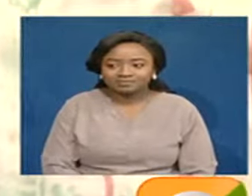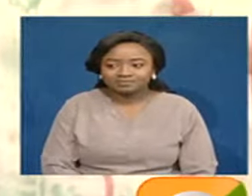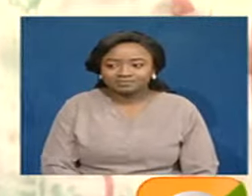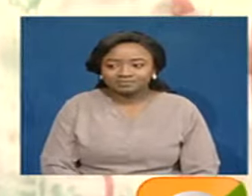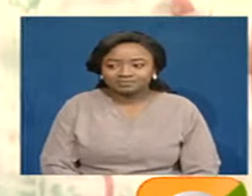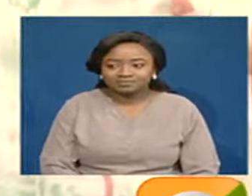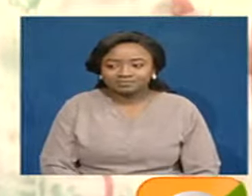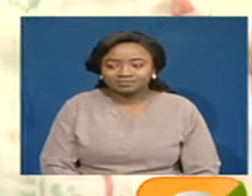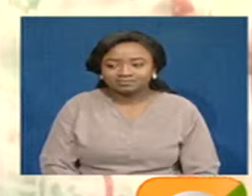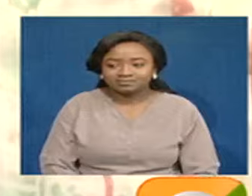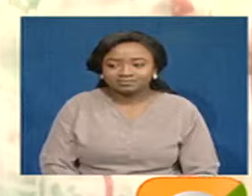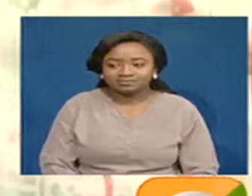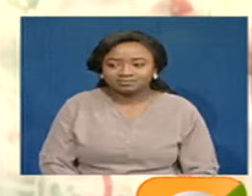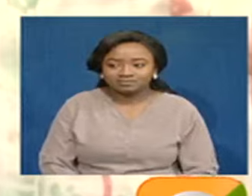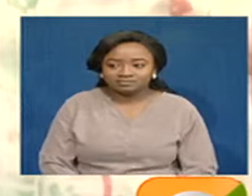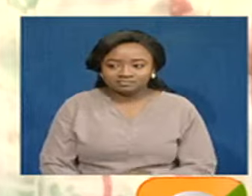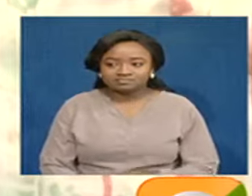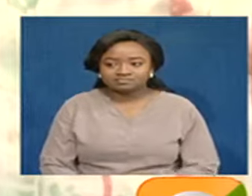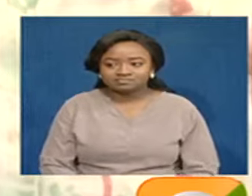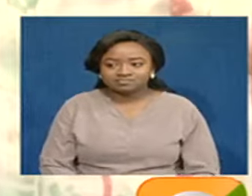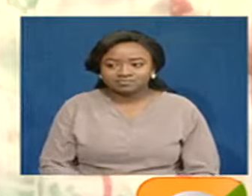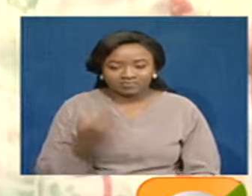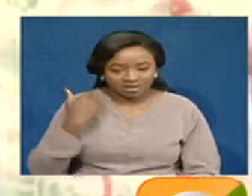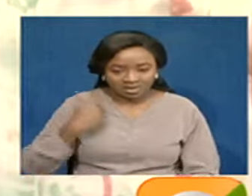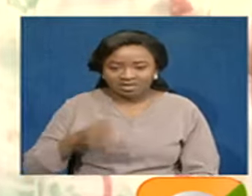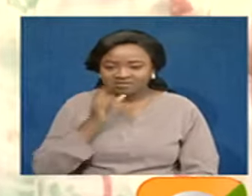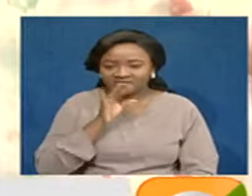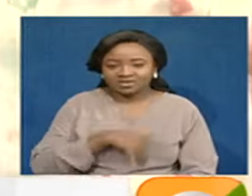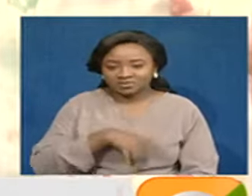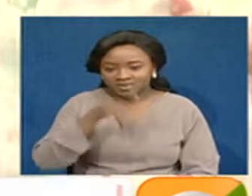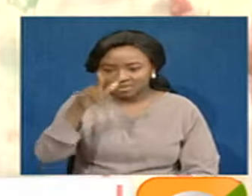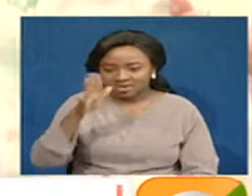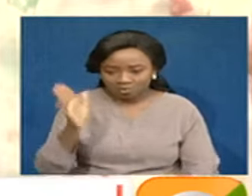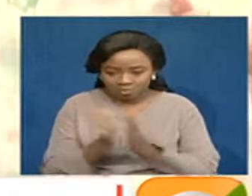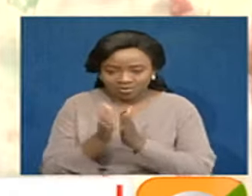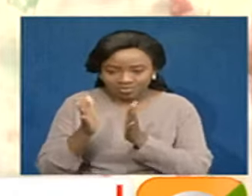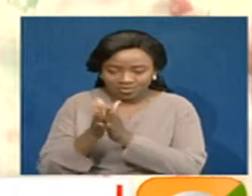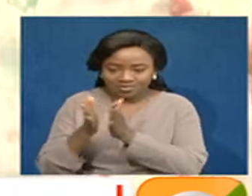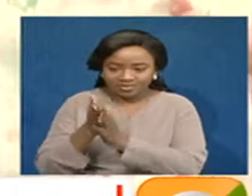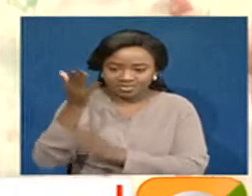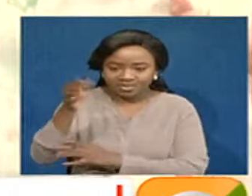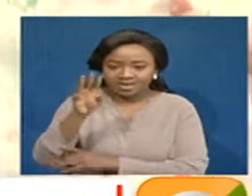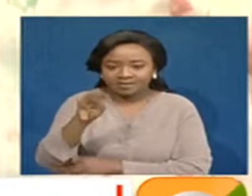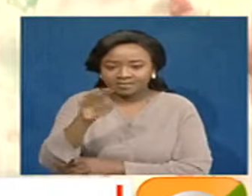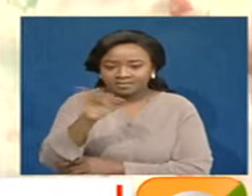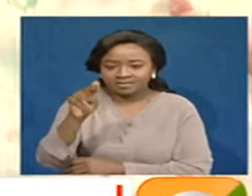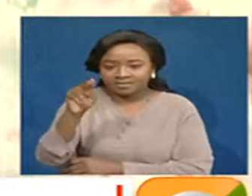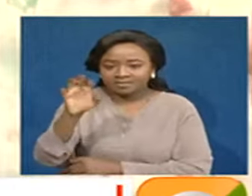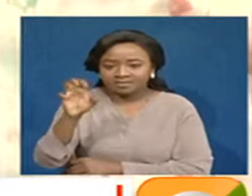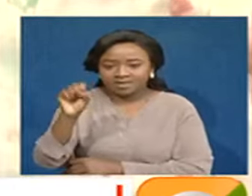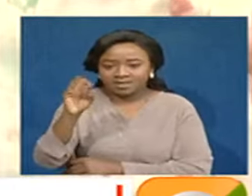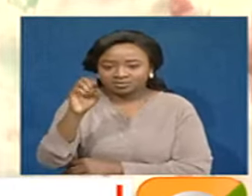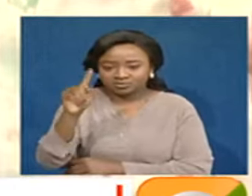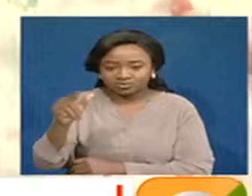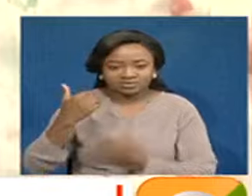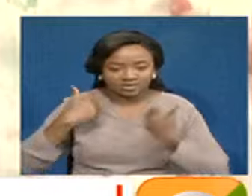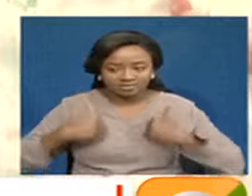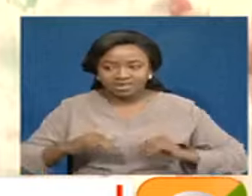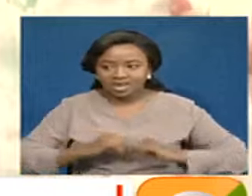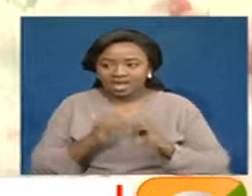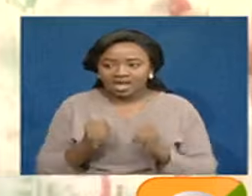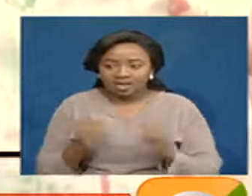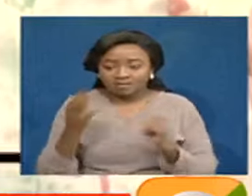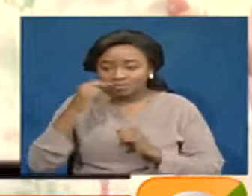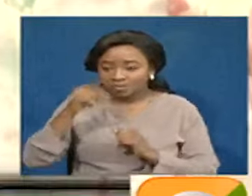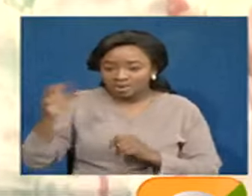Tulikuwa na yeye huko Minnesota, ni mchuku wangu. Tulikaa na yeye sana. Niko na furaha sana kwa uongozi wake,